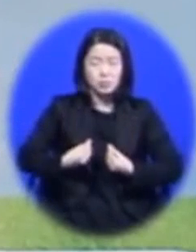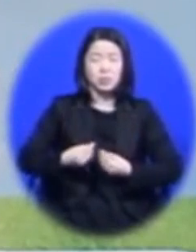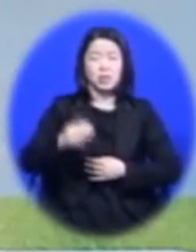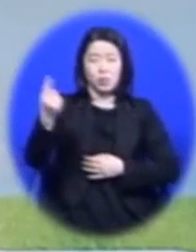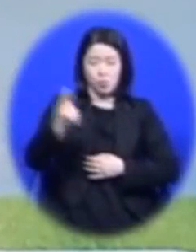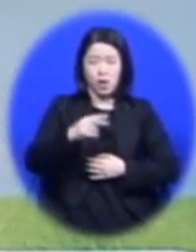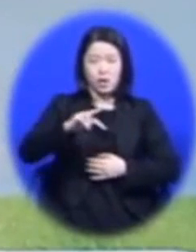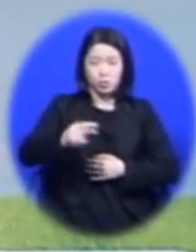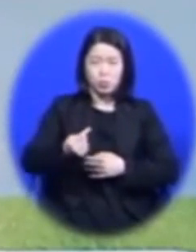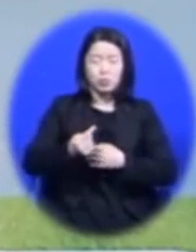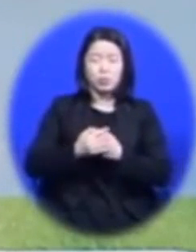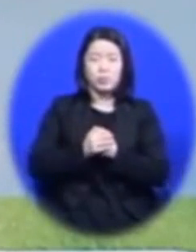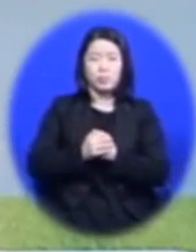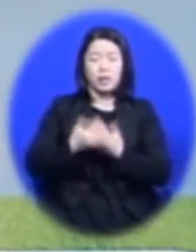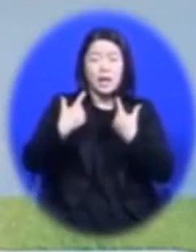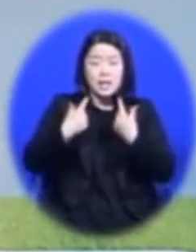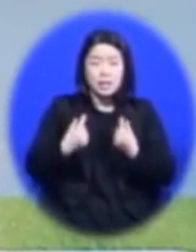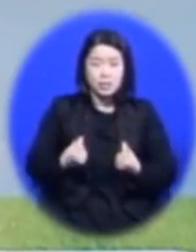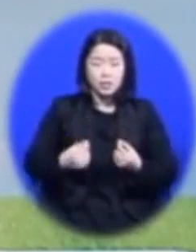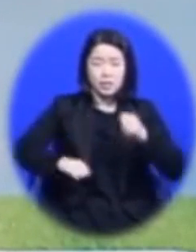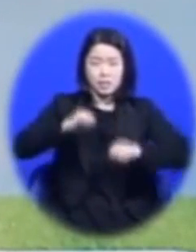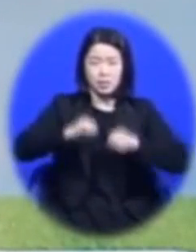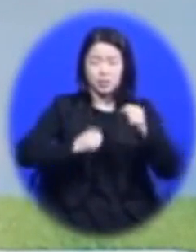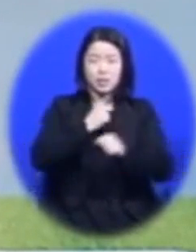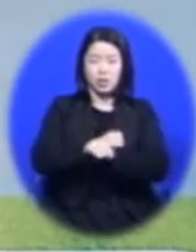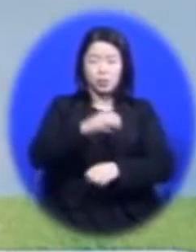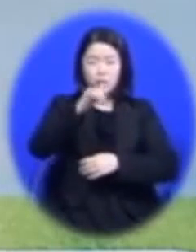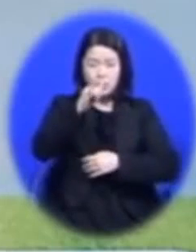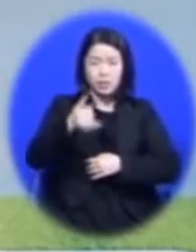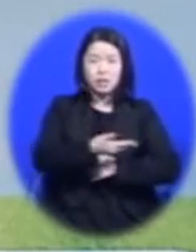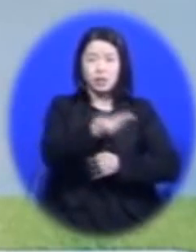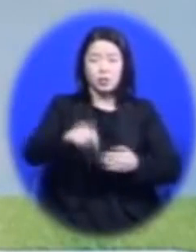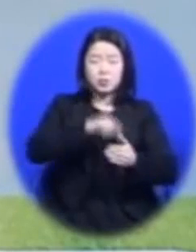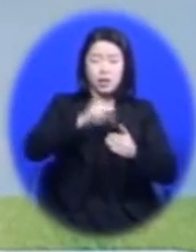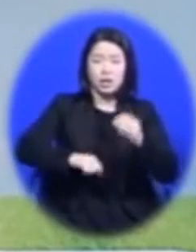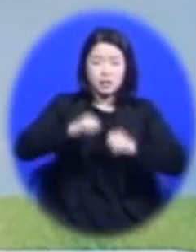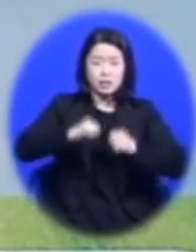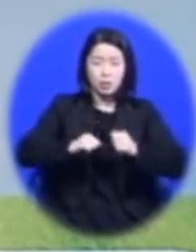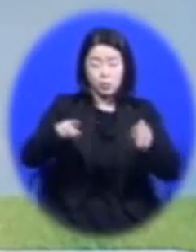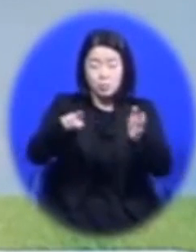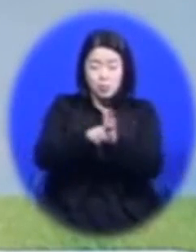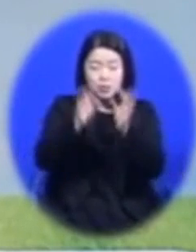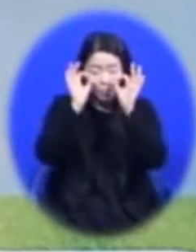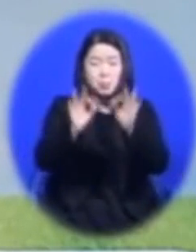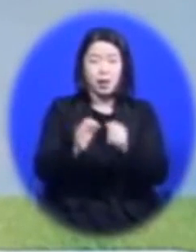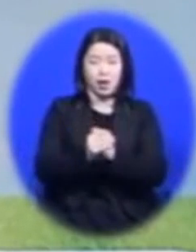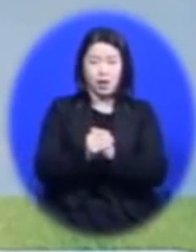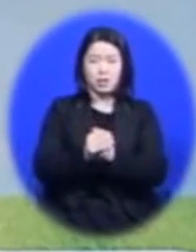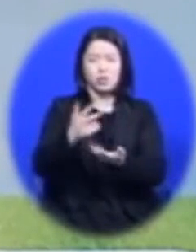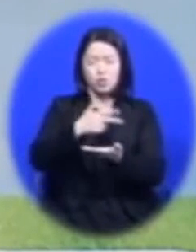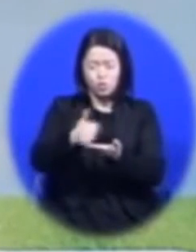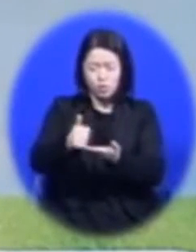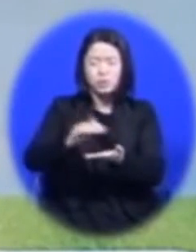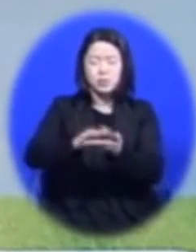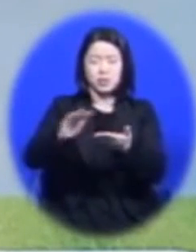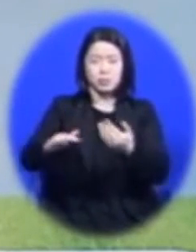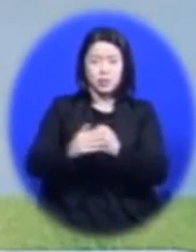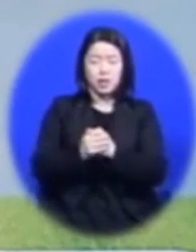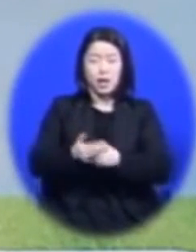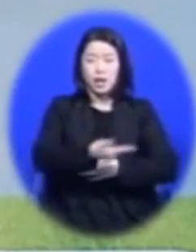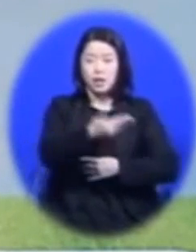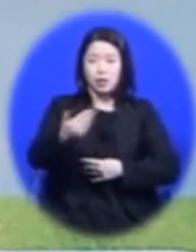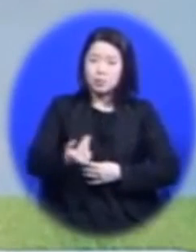와도 여전히 역사하고 있는, 여러분 안에 역사하고 있는 믿음을 봐야 돼요. 주님이십니다.